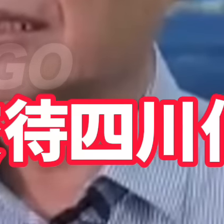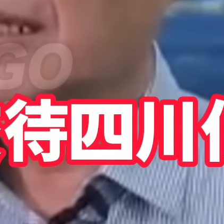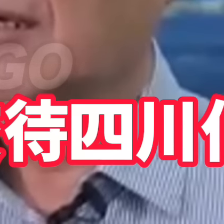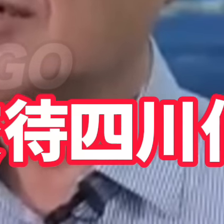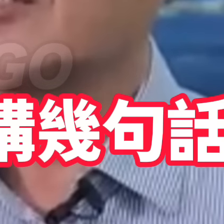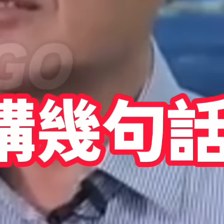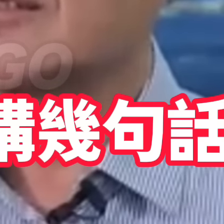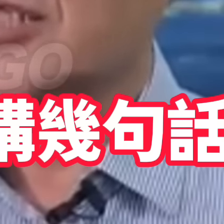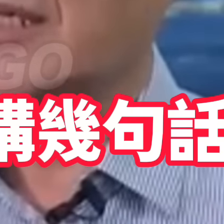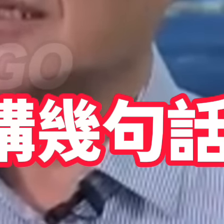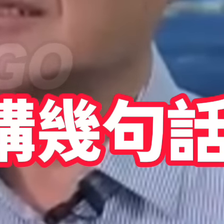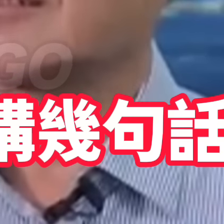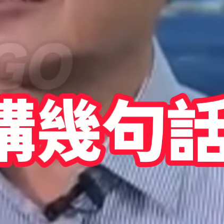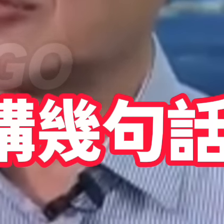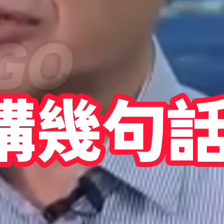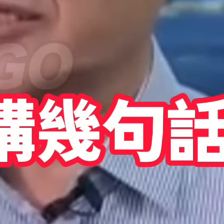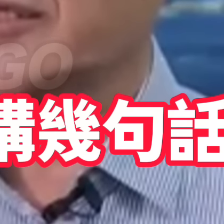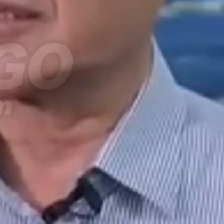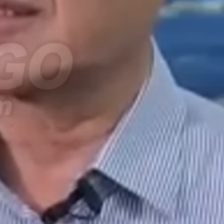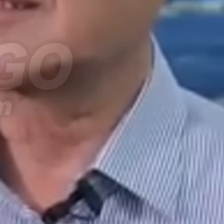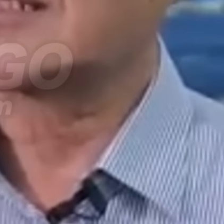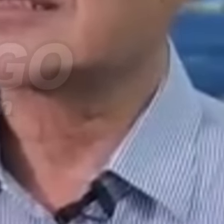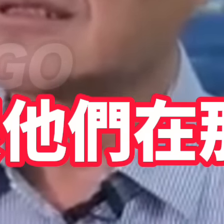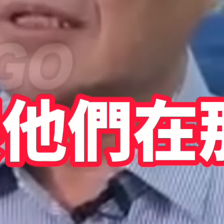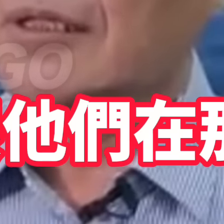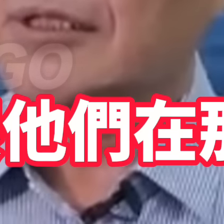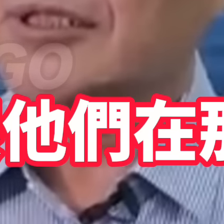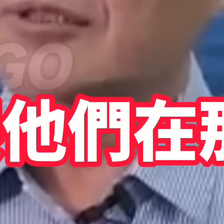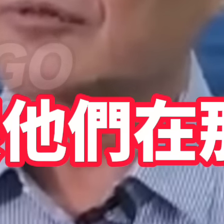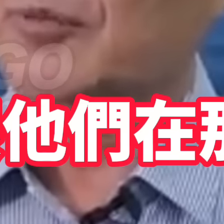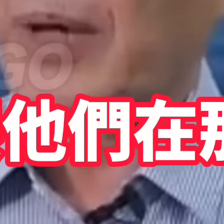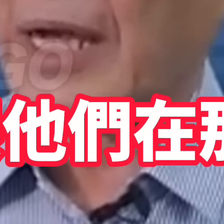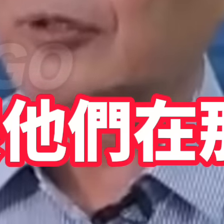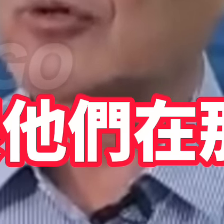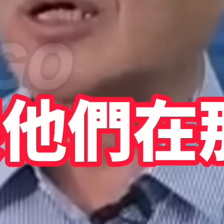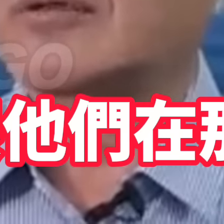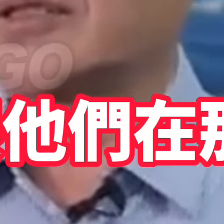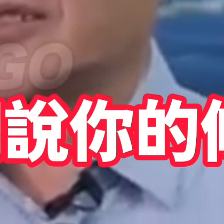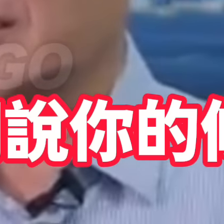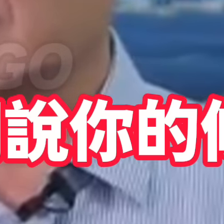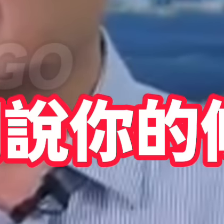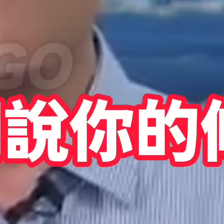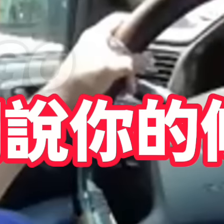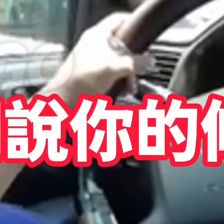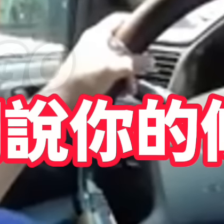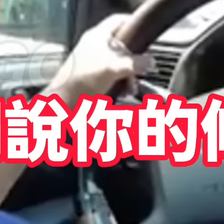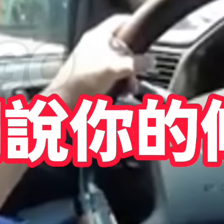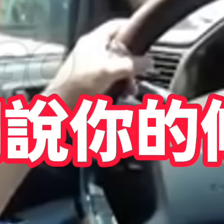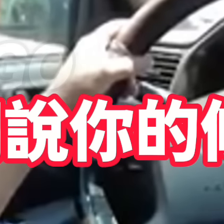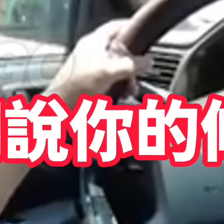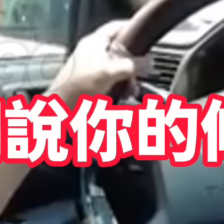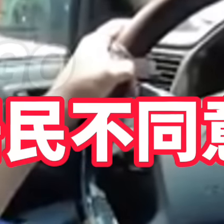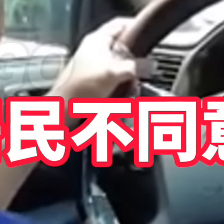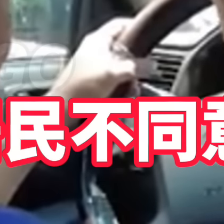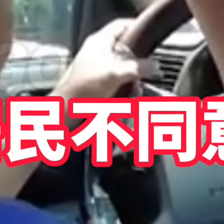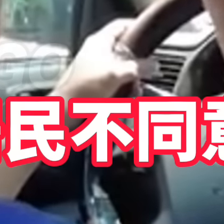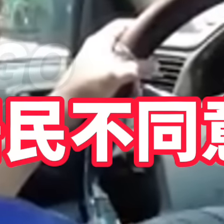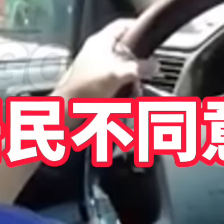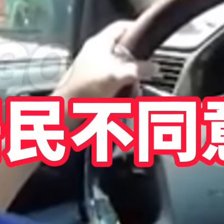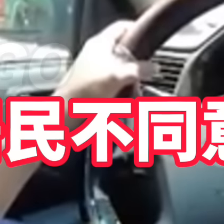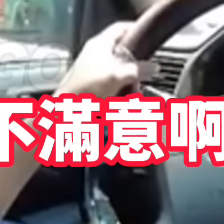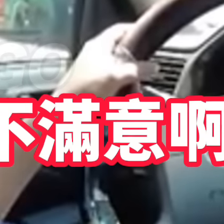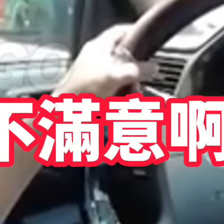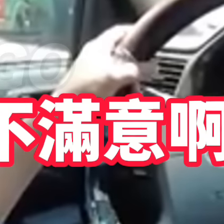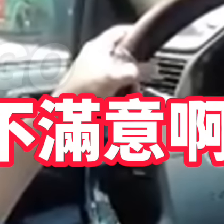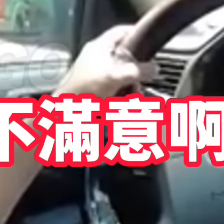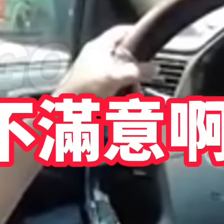姨，单单讲几句话就好啊，就卖阿咪伫遐迄落啊。伊甲讲恁的条件伤歹啦，居民无